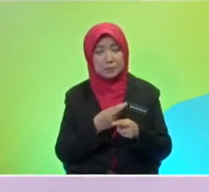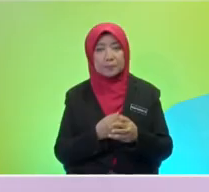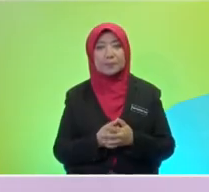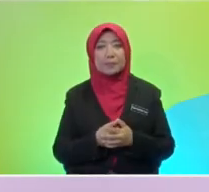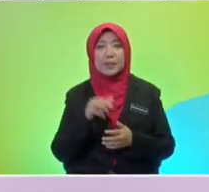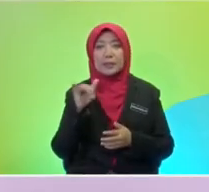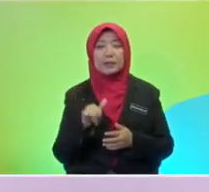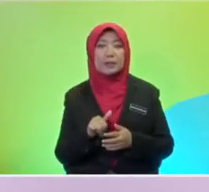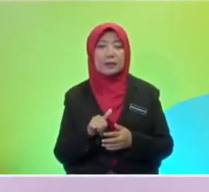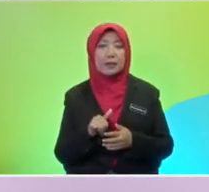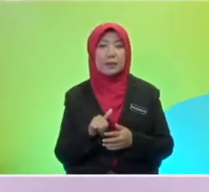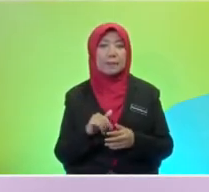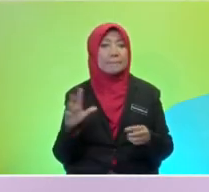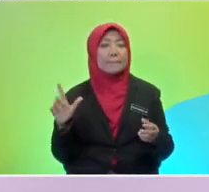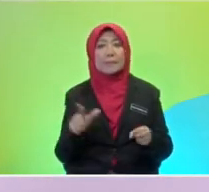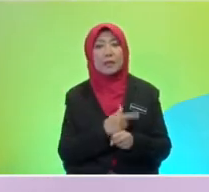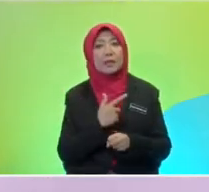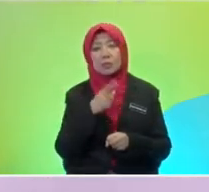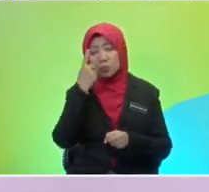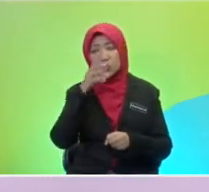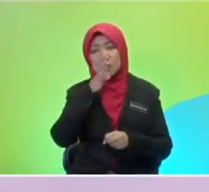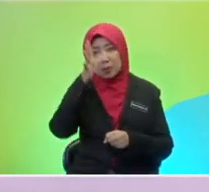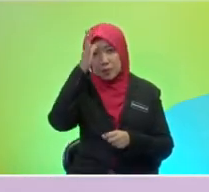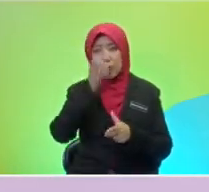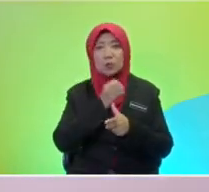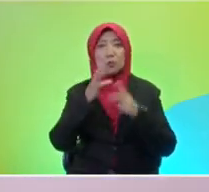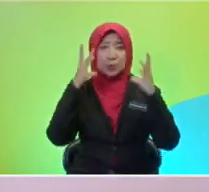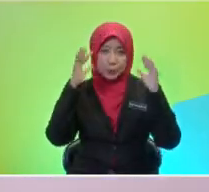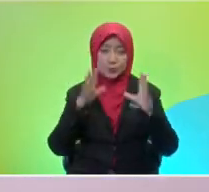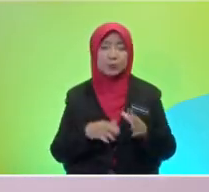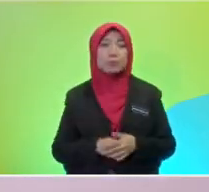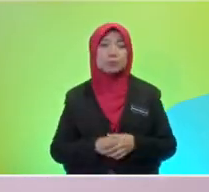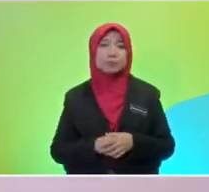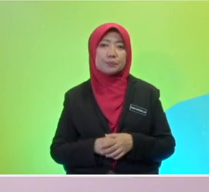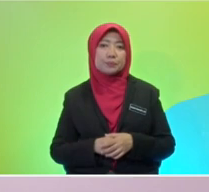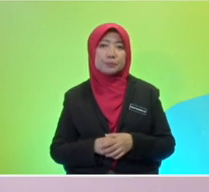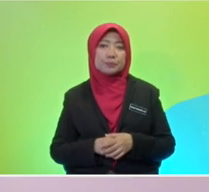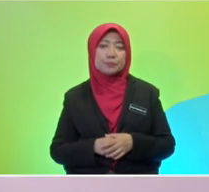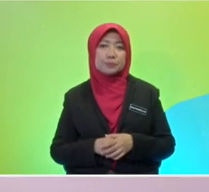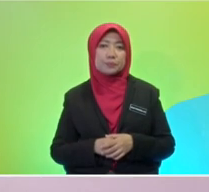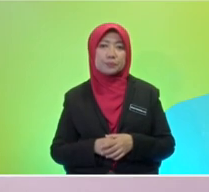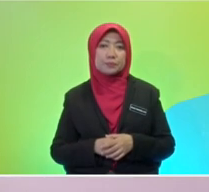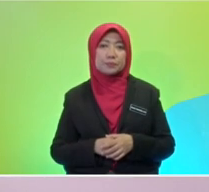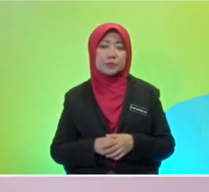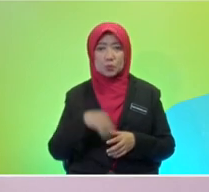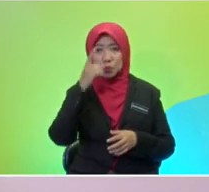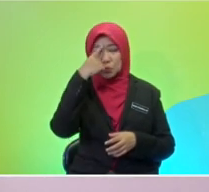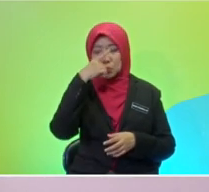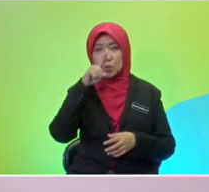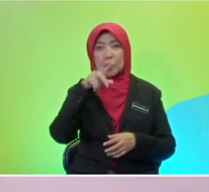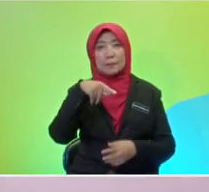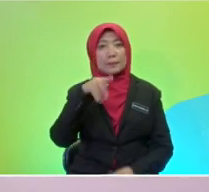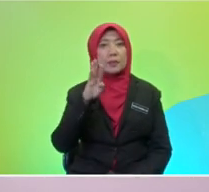padat kepada guru-guru maupun ibu bapak di luar sana untuk pencak silat bilik gajah